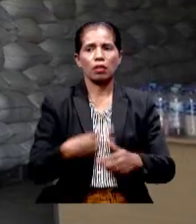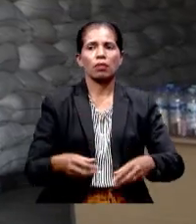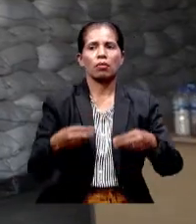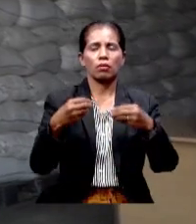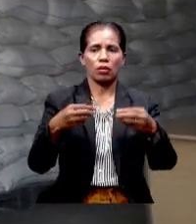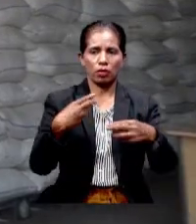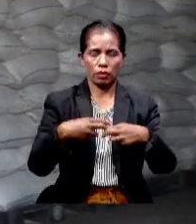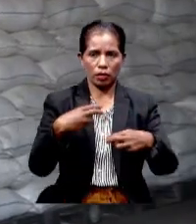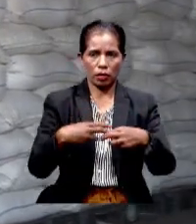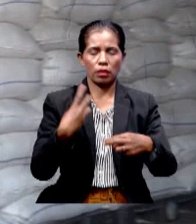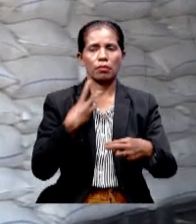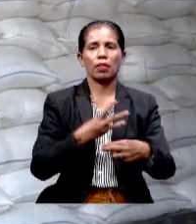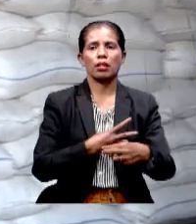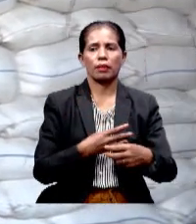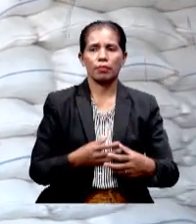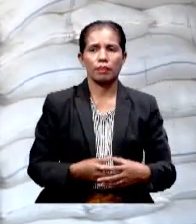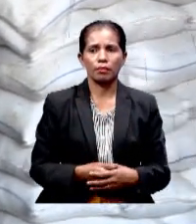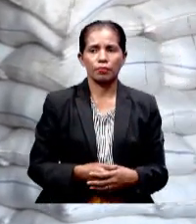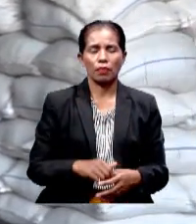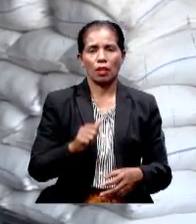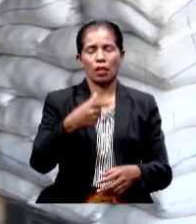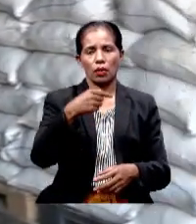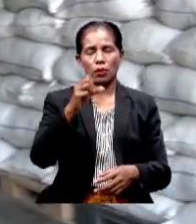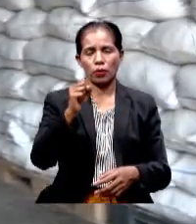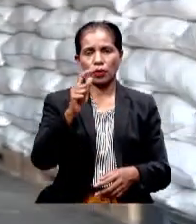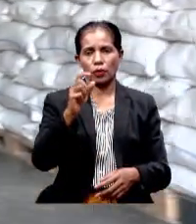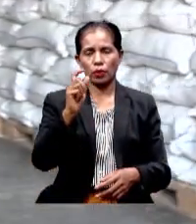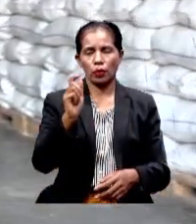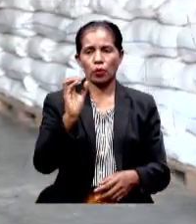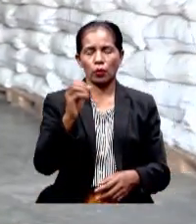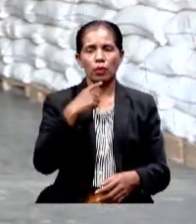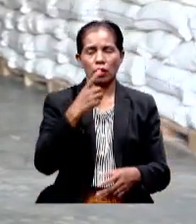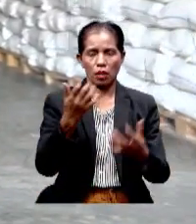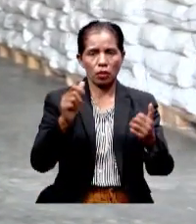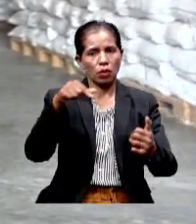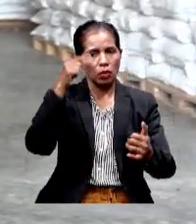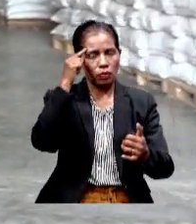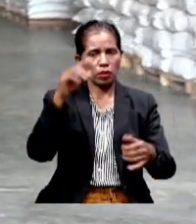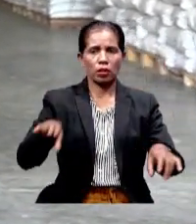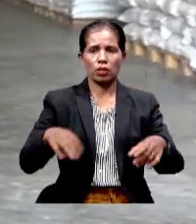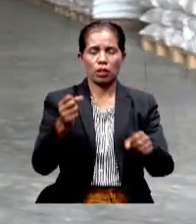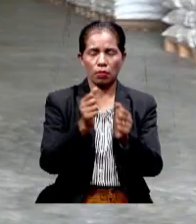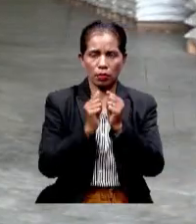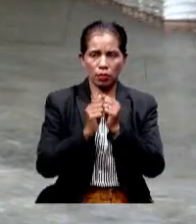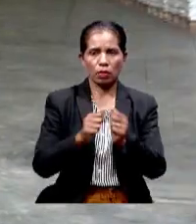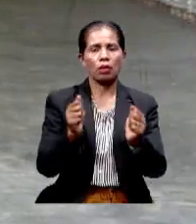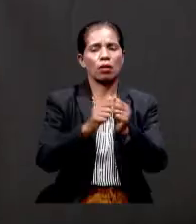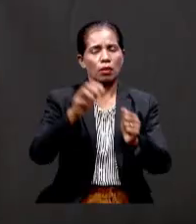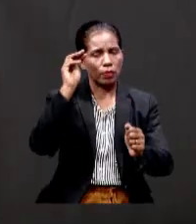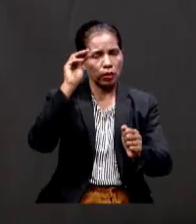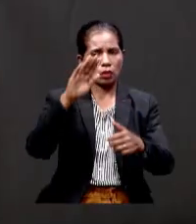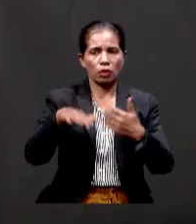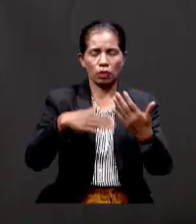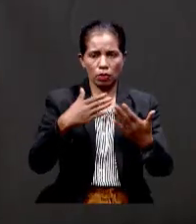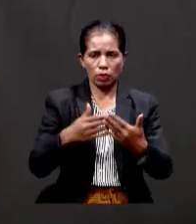keras ba baita. Agosto Junior Trindade aktuir, dedaung ne governo se serviço hamutu ko ministero relevante